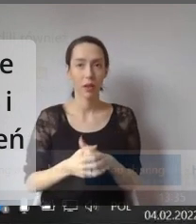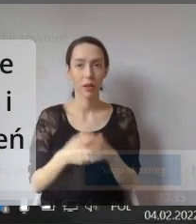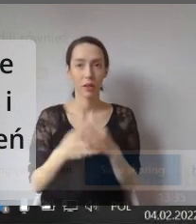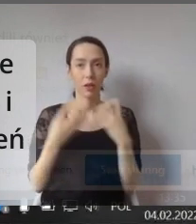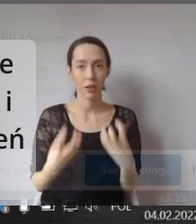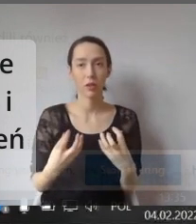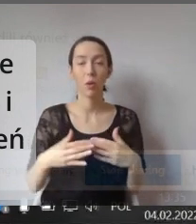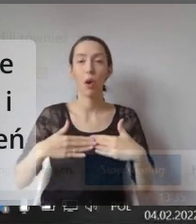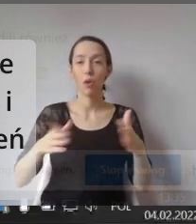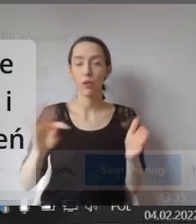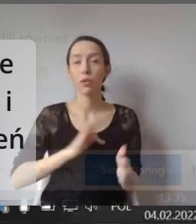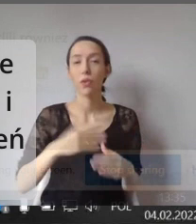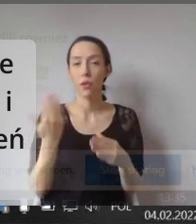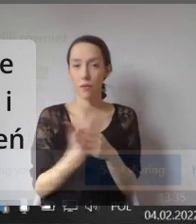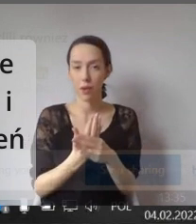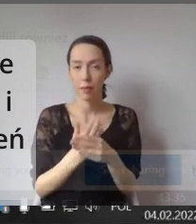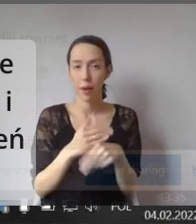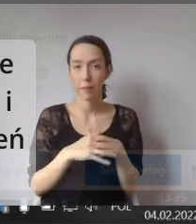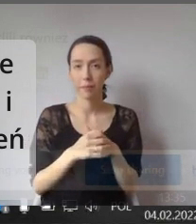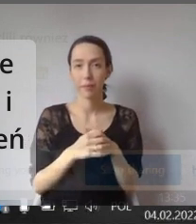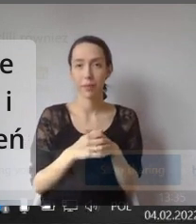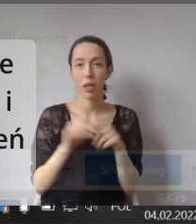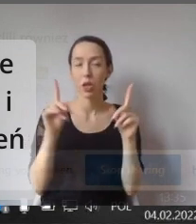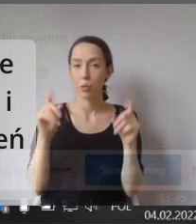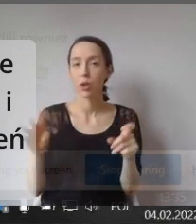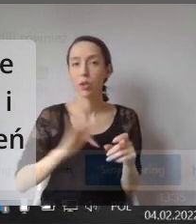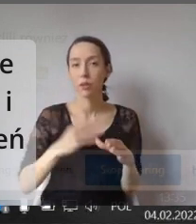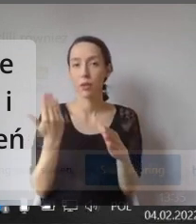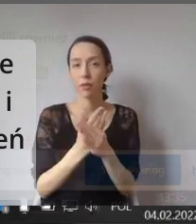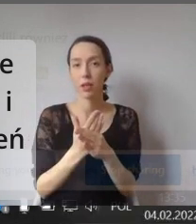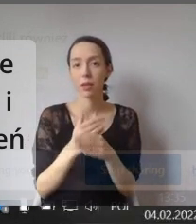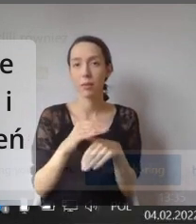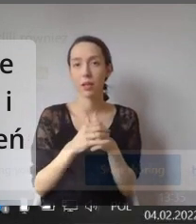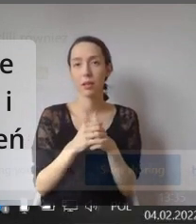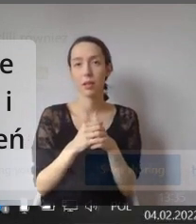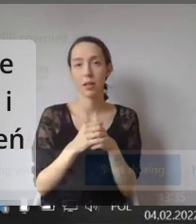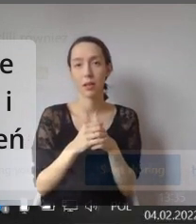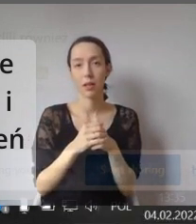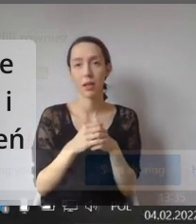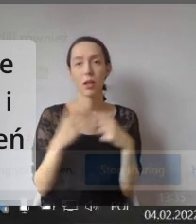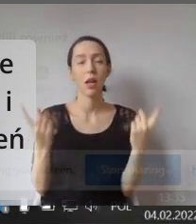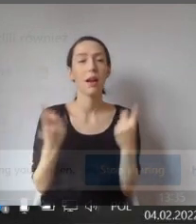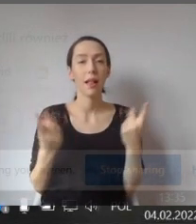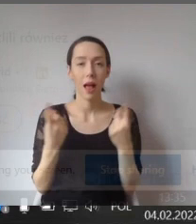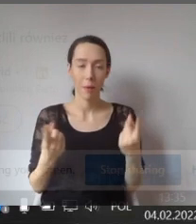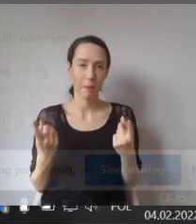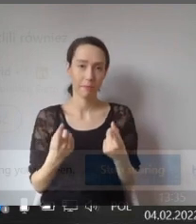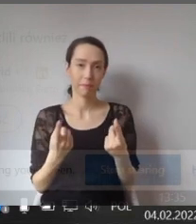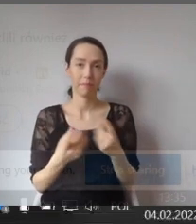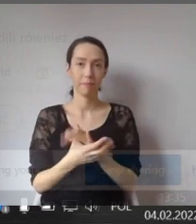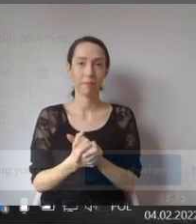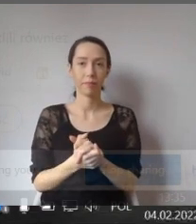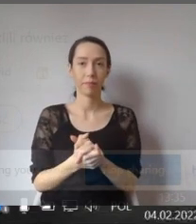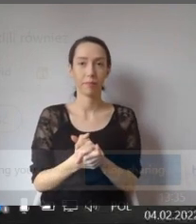założyć własną działalność gospodarczą i wykorzystać tą przestrzeń jako taką wolną przestrzeń reklamową. Jeżeli